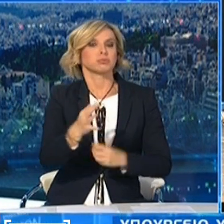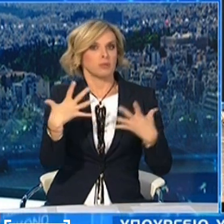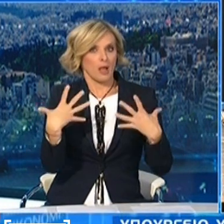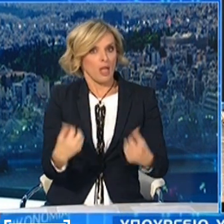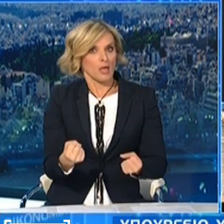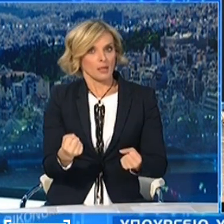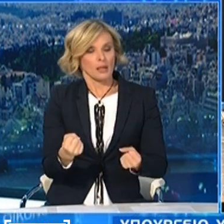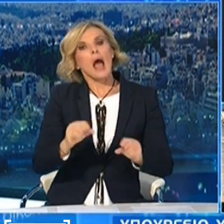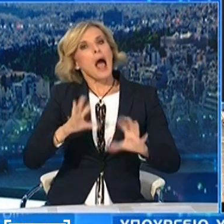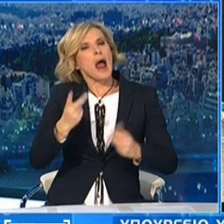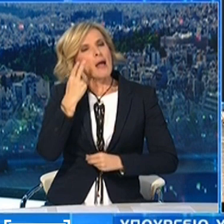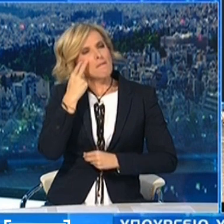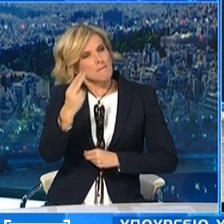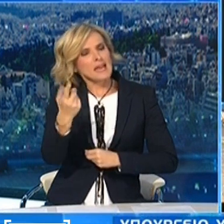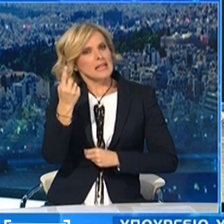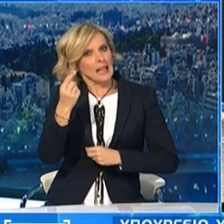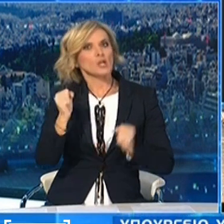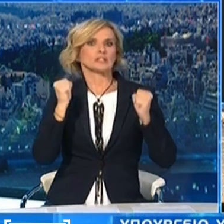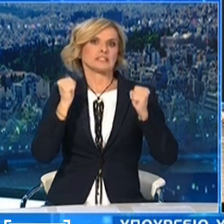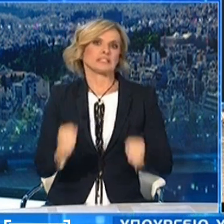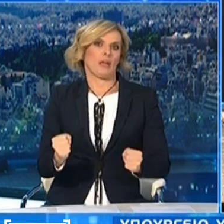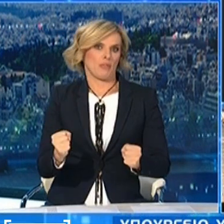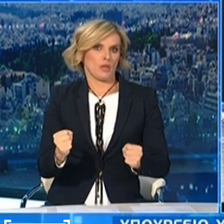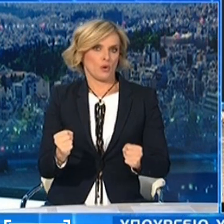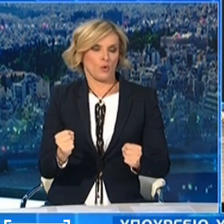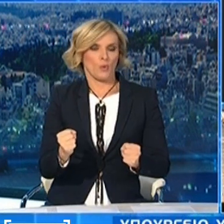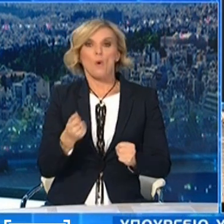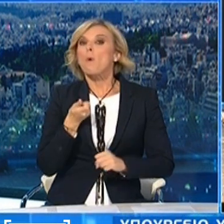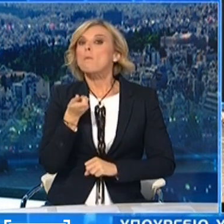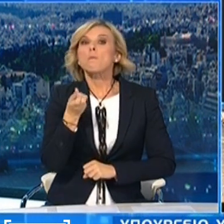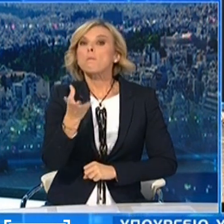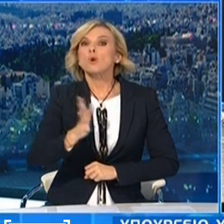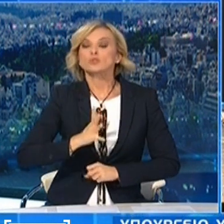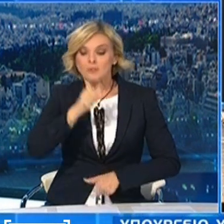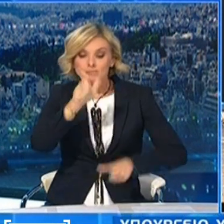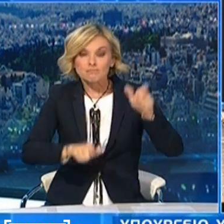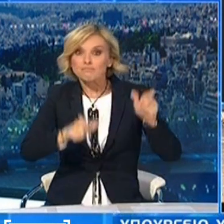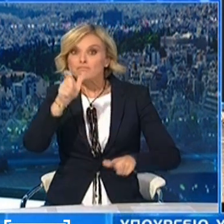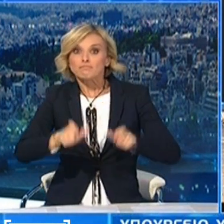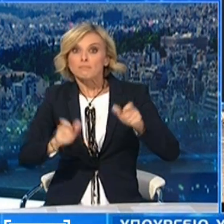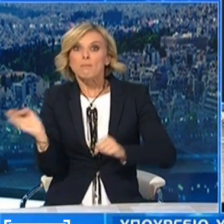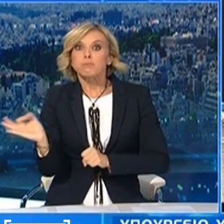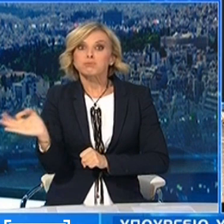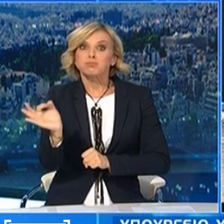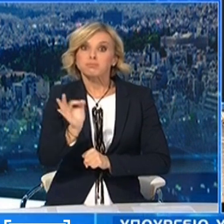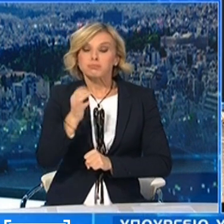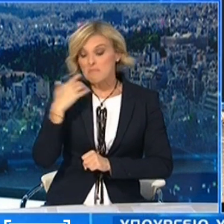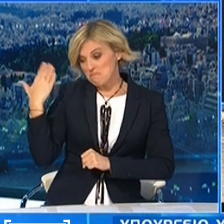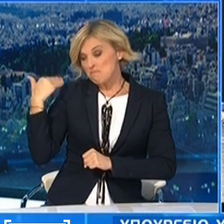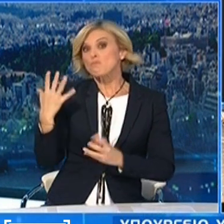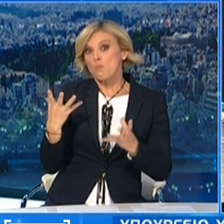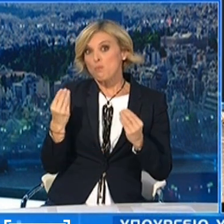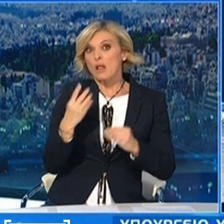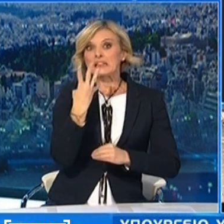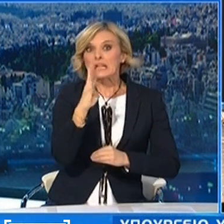περαιτέρω σταθερής εξάπλωσης. Ο αριθμός των διαγνώσεων παρουσιάζει αύξηση και επέμενε τις τελευταίες ημέρες σταθερά πάνω